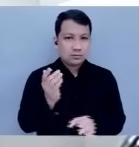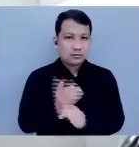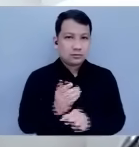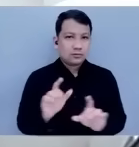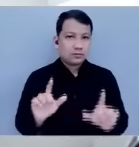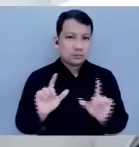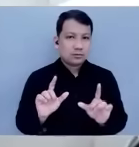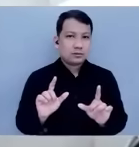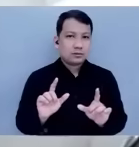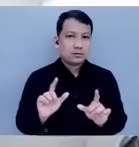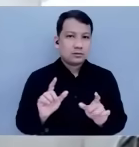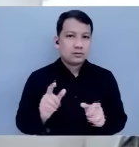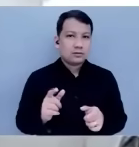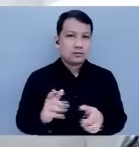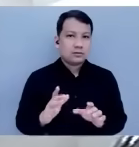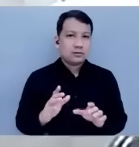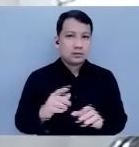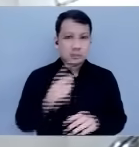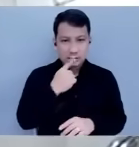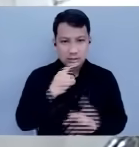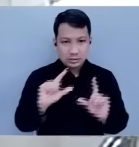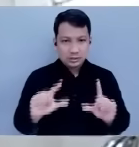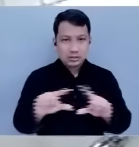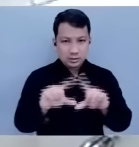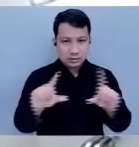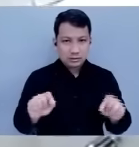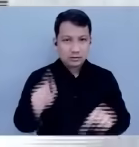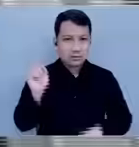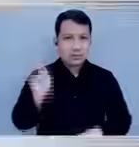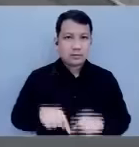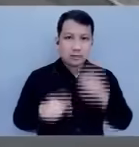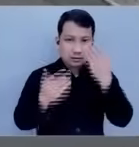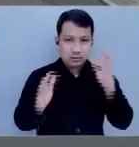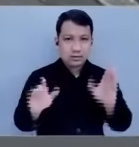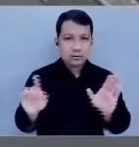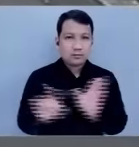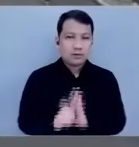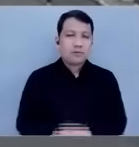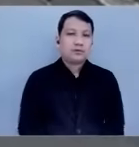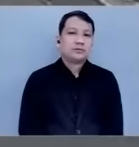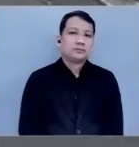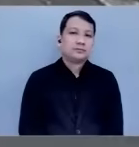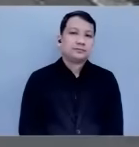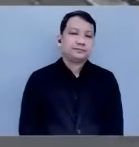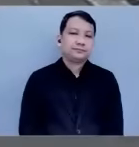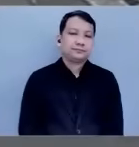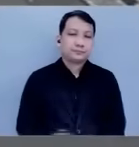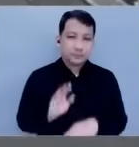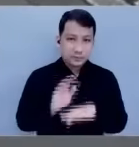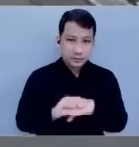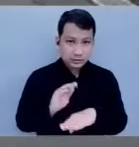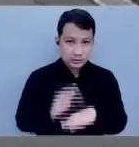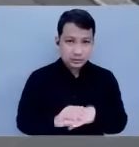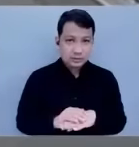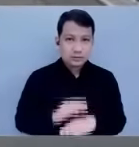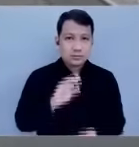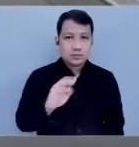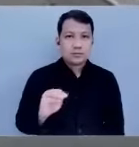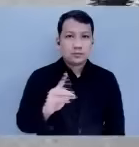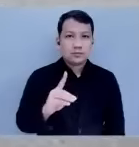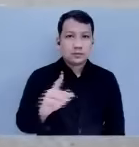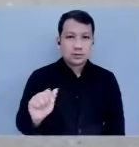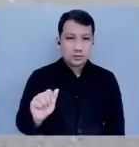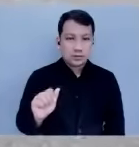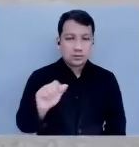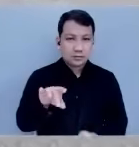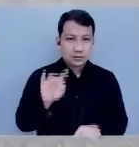din ako. Red plate. Hindi ko na maalam na bawal din. Paalala ng MMDA, piling government vehicles